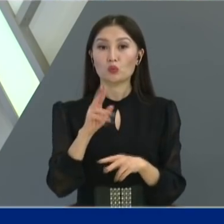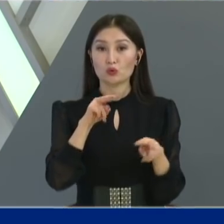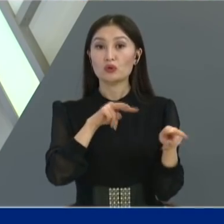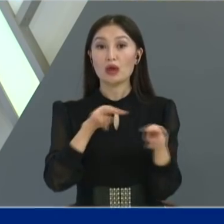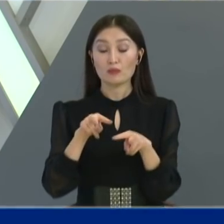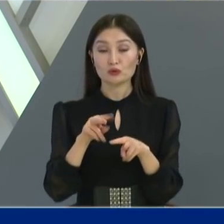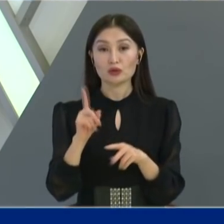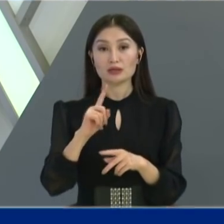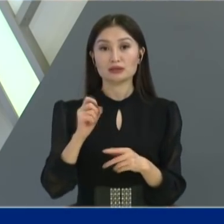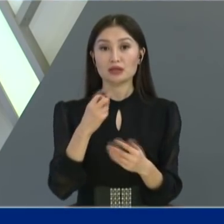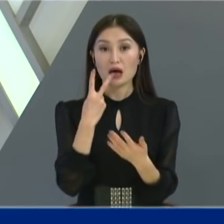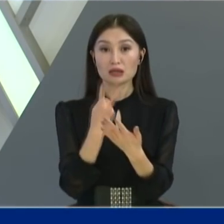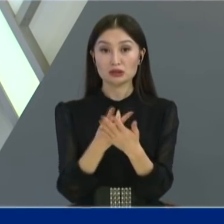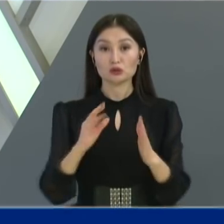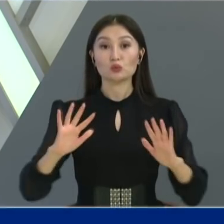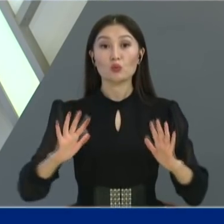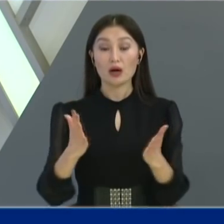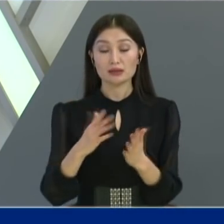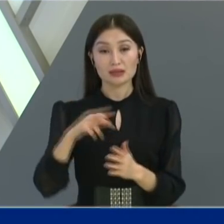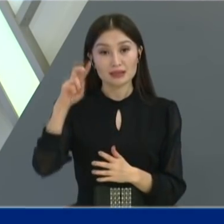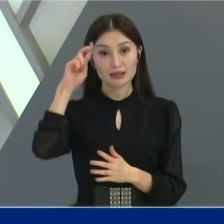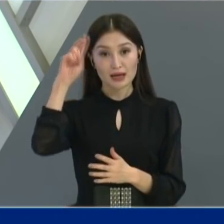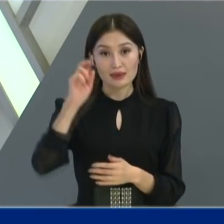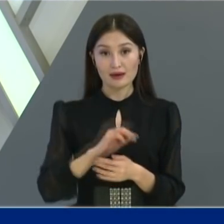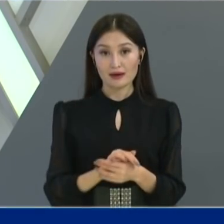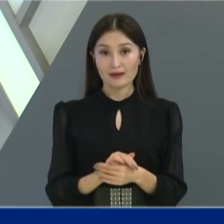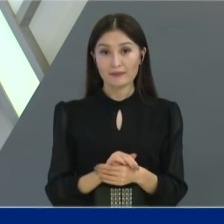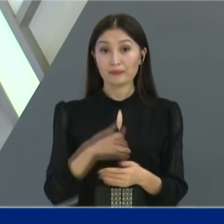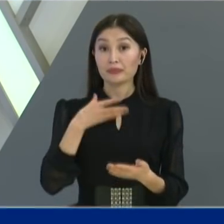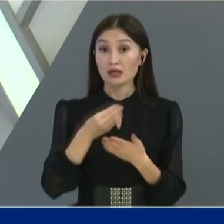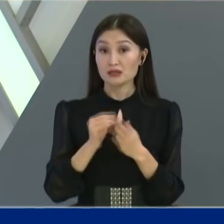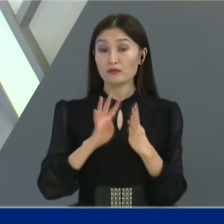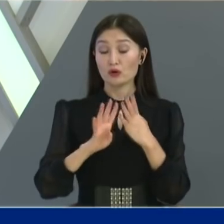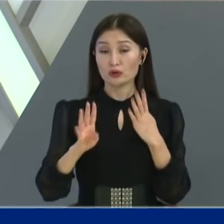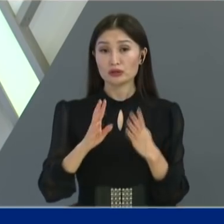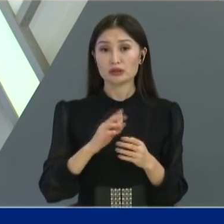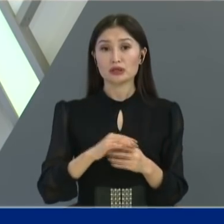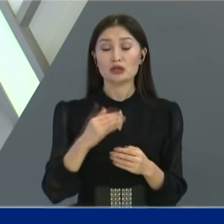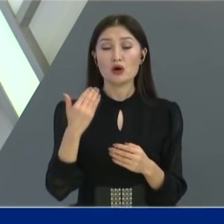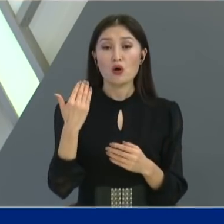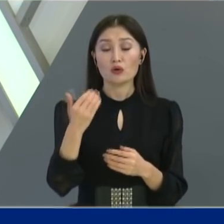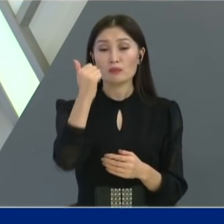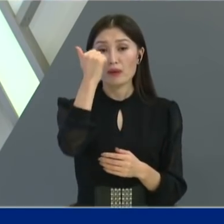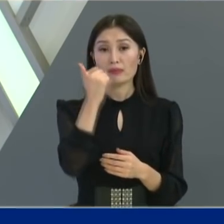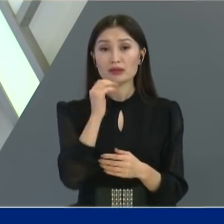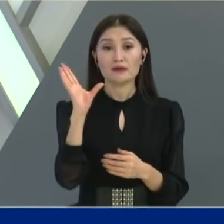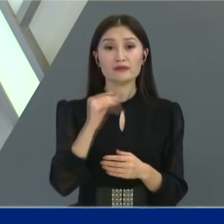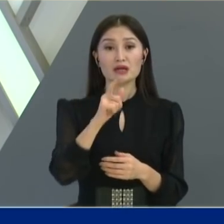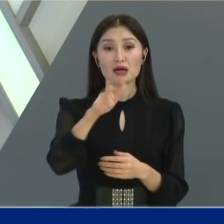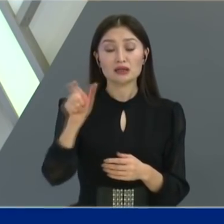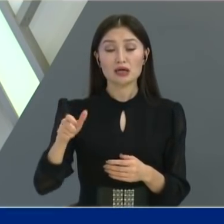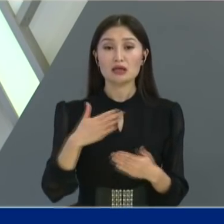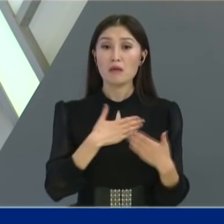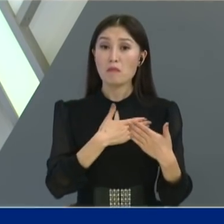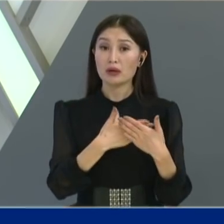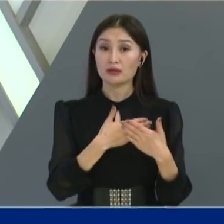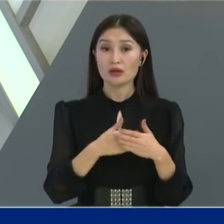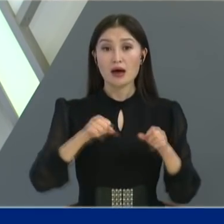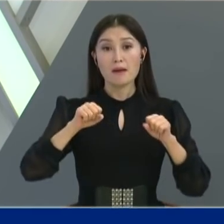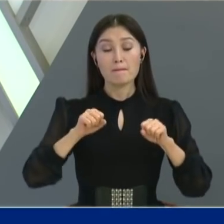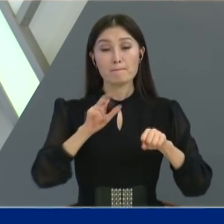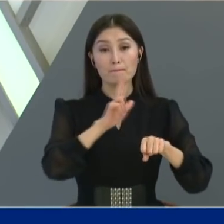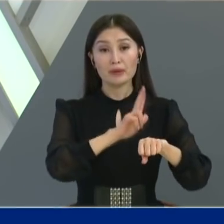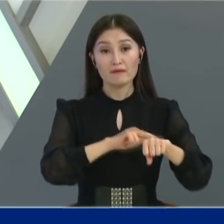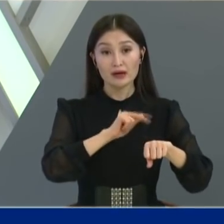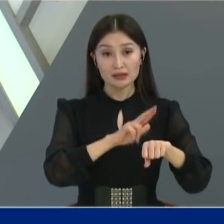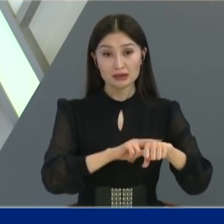за разворачивающейся ситуацией в стране. В свою очередь, бизнес-омбудсмен поблагодарил всех граждан, патриотов и